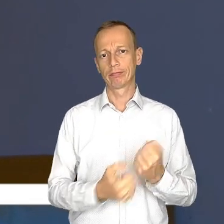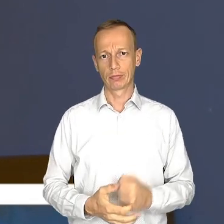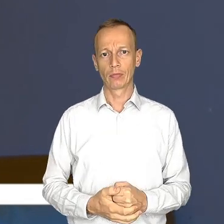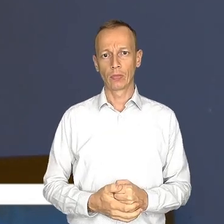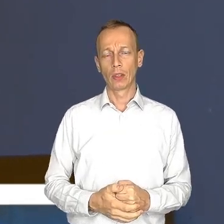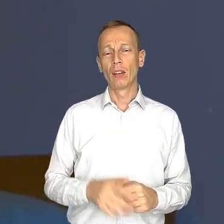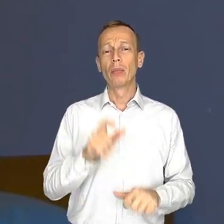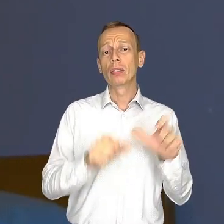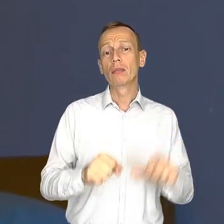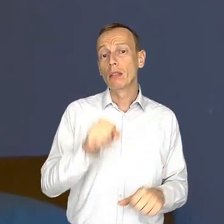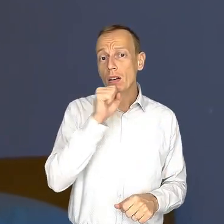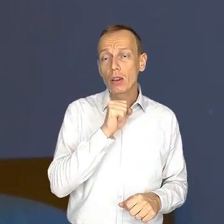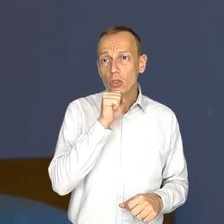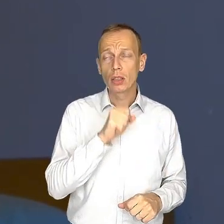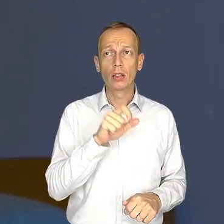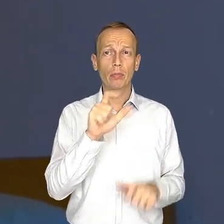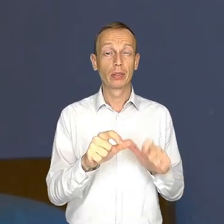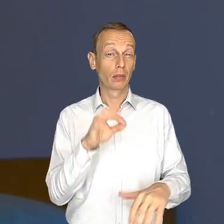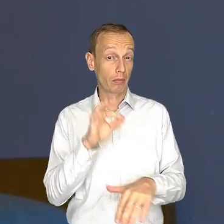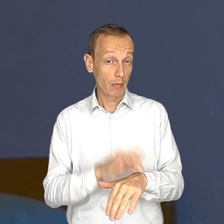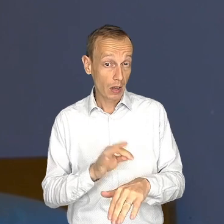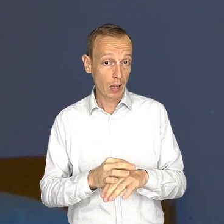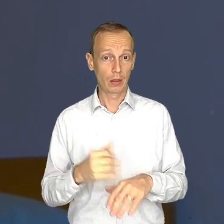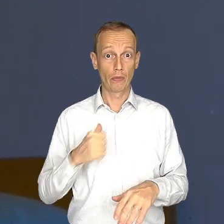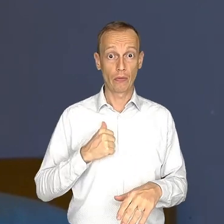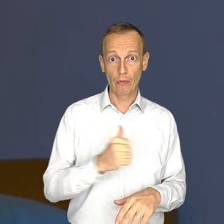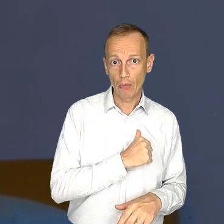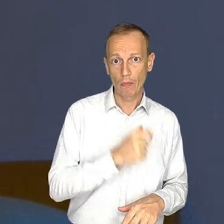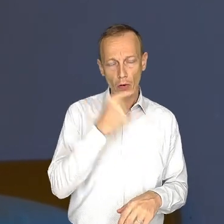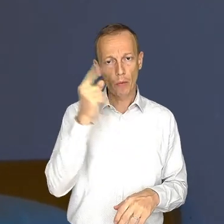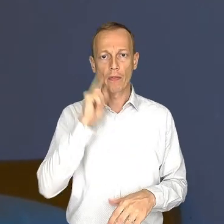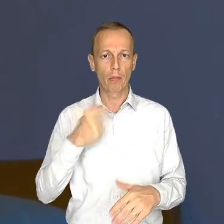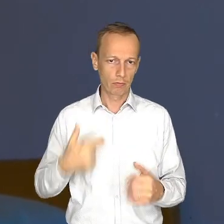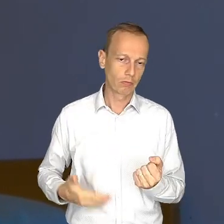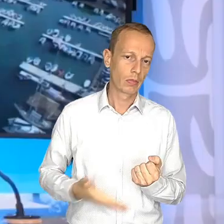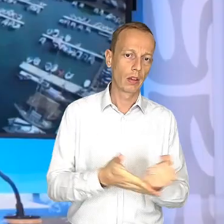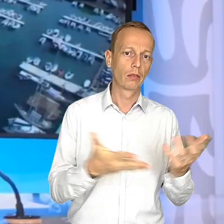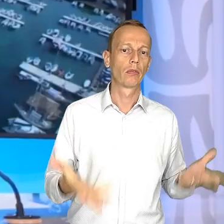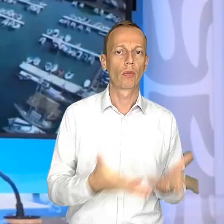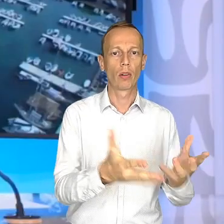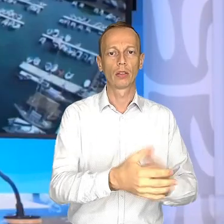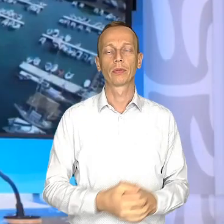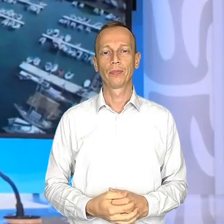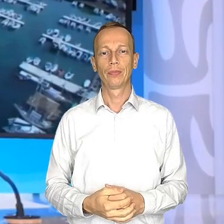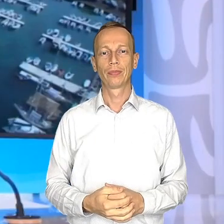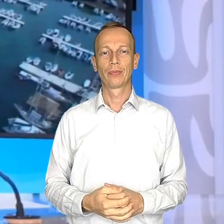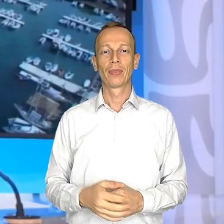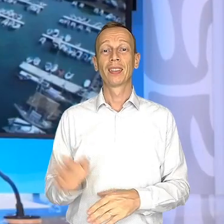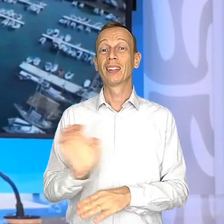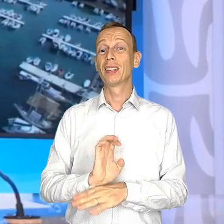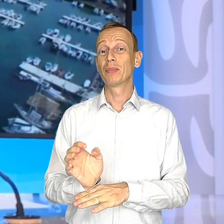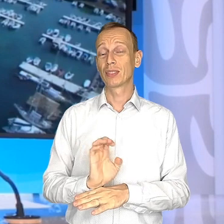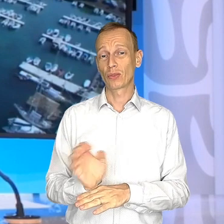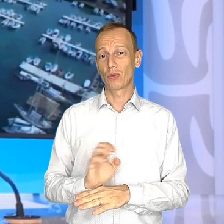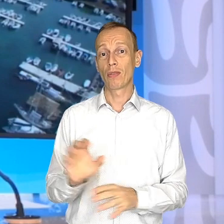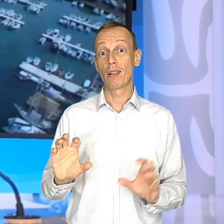soutenir. Les personnes âgées, les personnes malades et les veufs et les veuves. Et j'ajoute que l'émission Hana